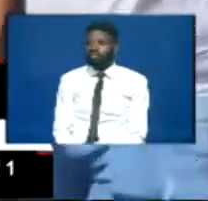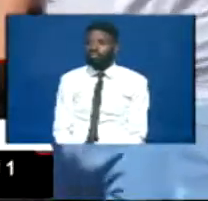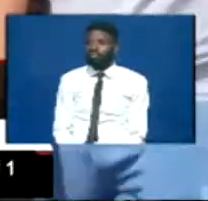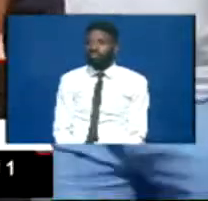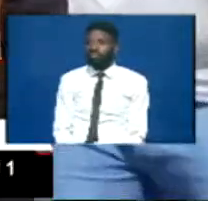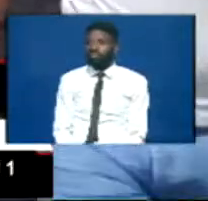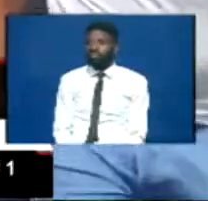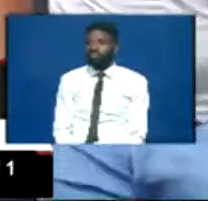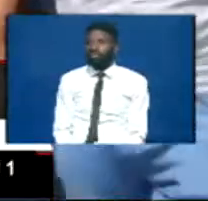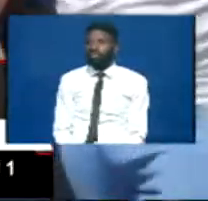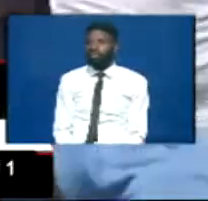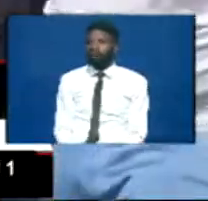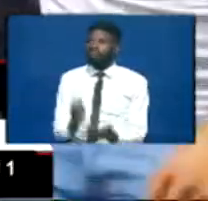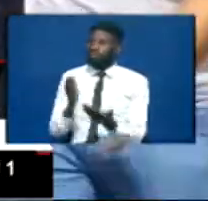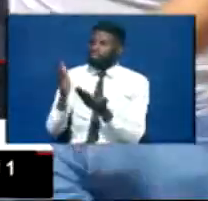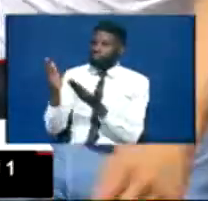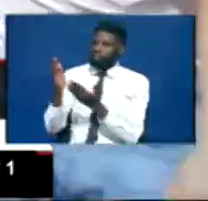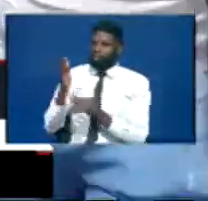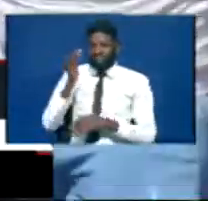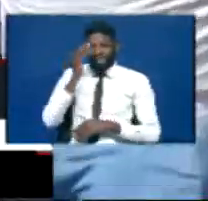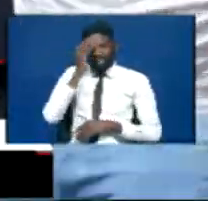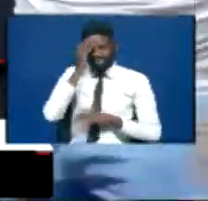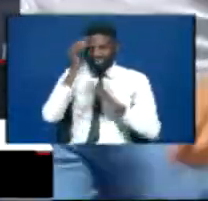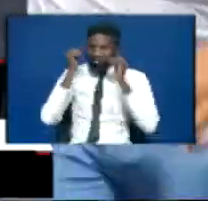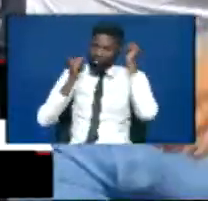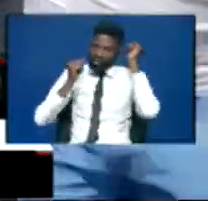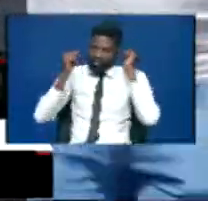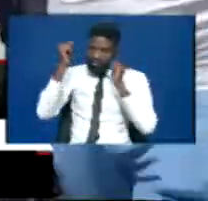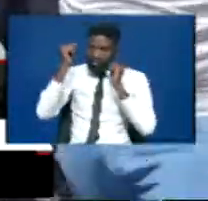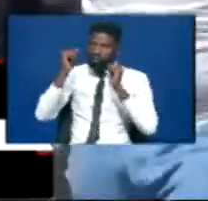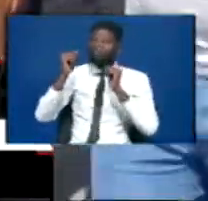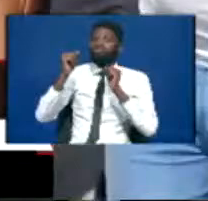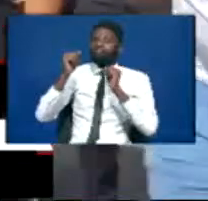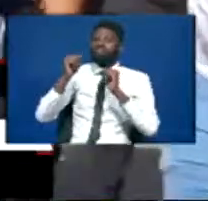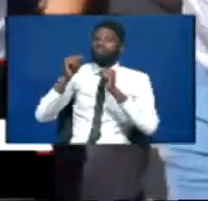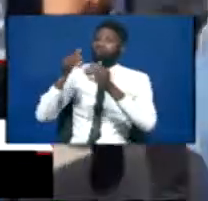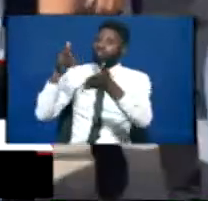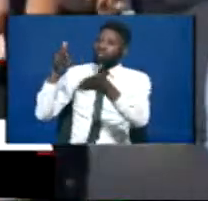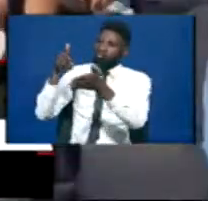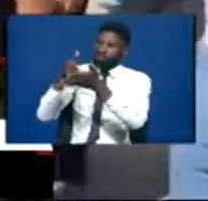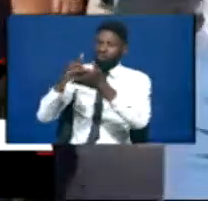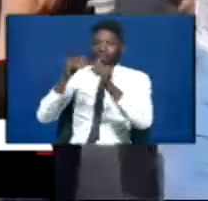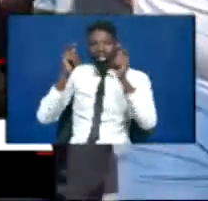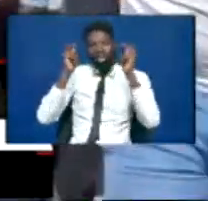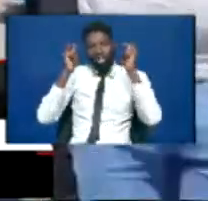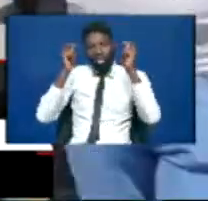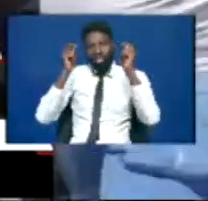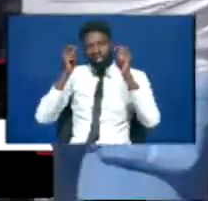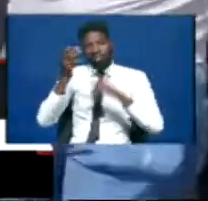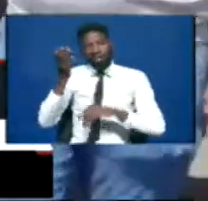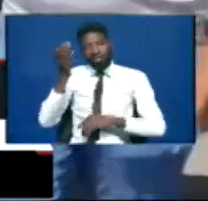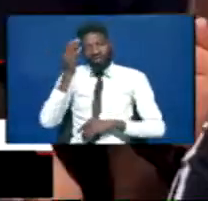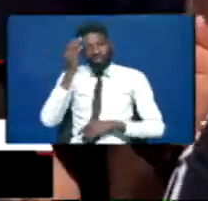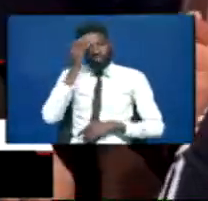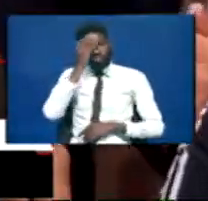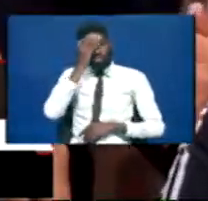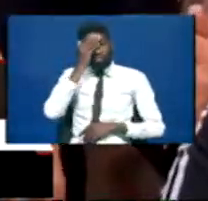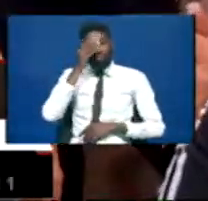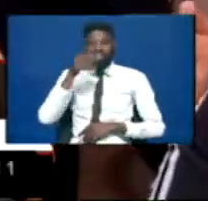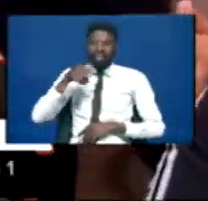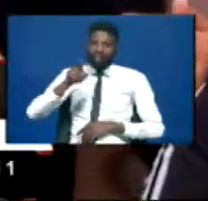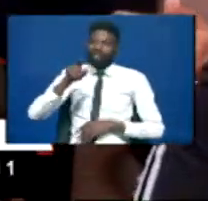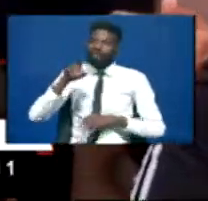Kwingineko, jeshi la Israel lilizima maandamano ya kupinga hatua ya Israel ya kukaa kwenye maeneo ya